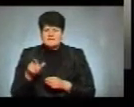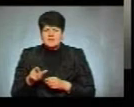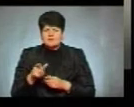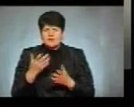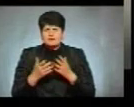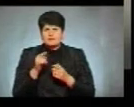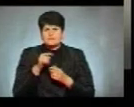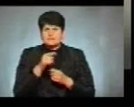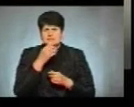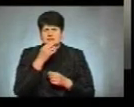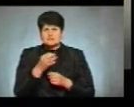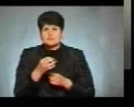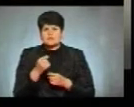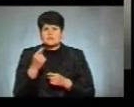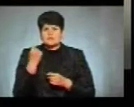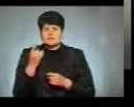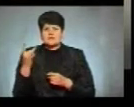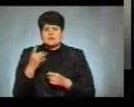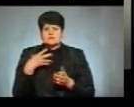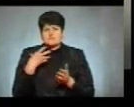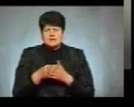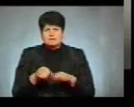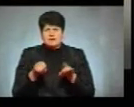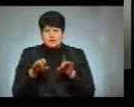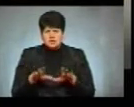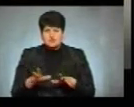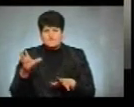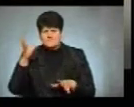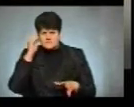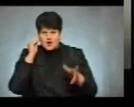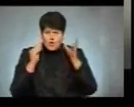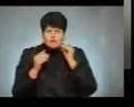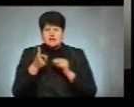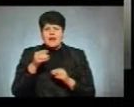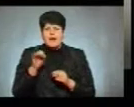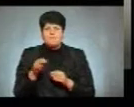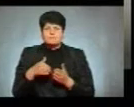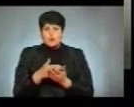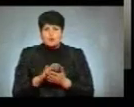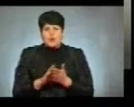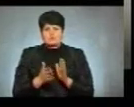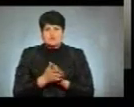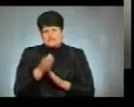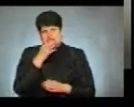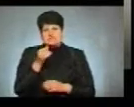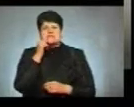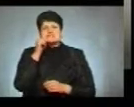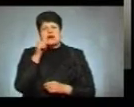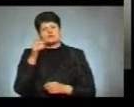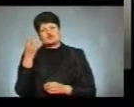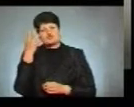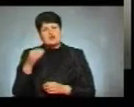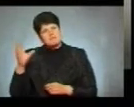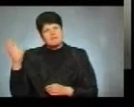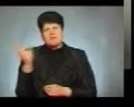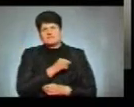він скаже раз своїм вольовим рішенням, враховуючи геополітичні обставини, сказав, завтрашнього дня ми